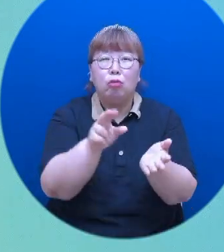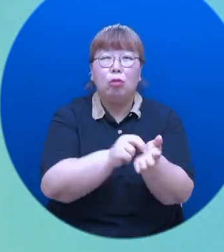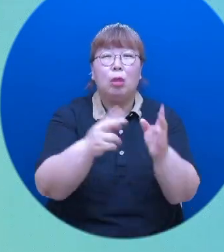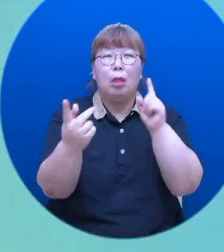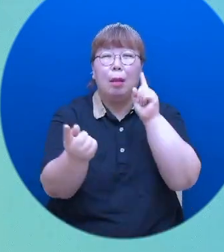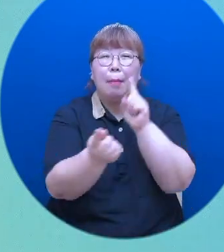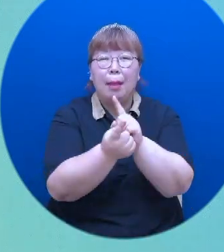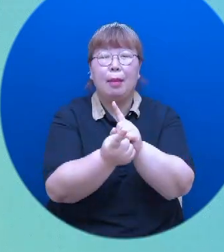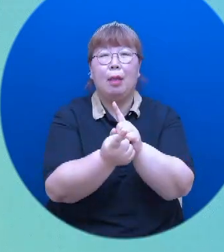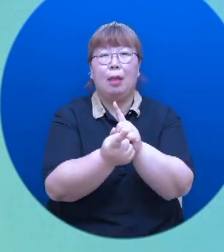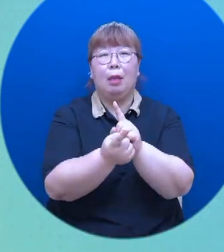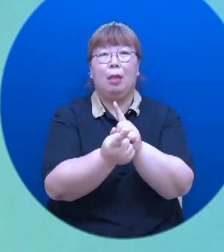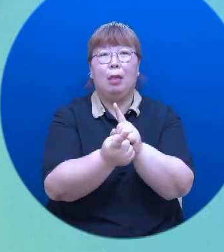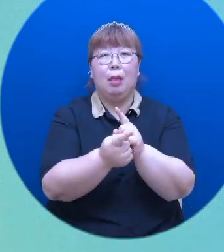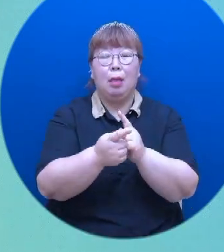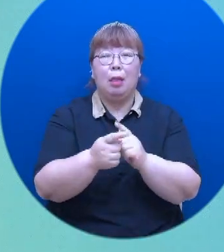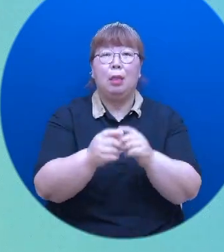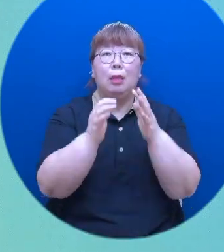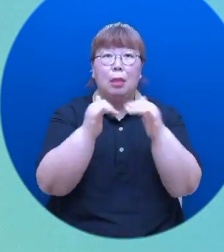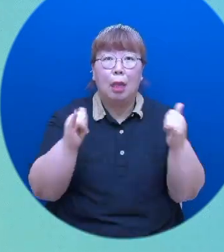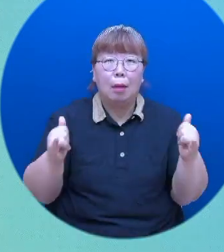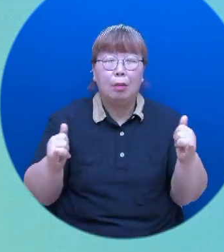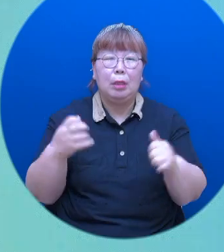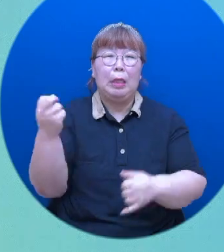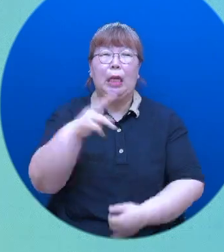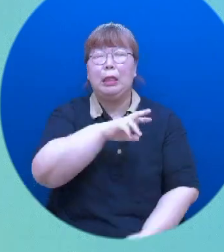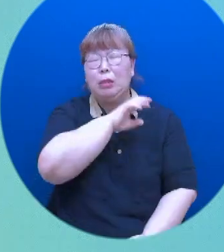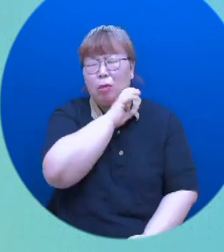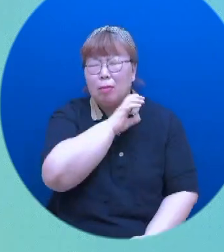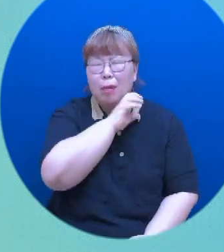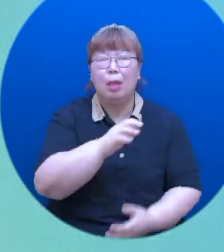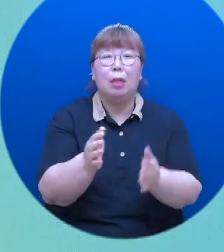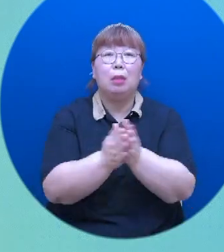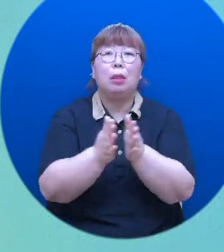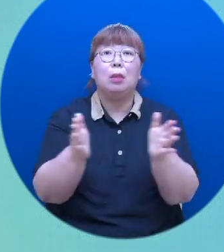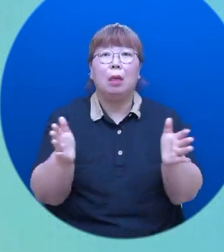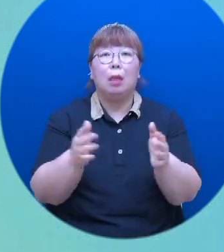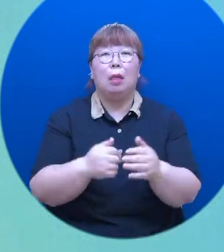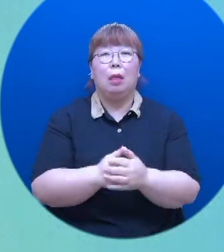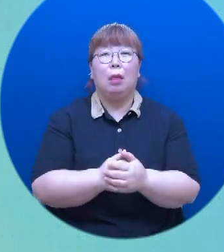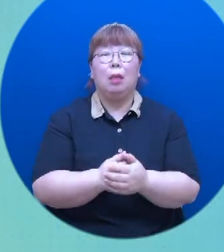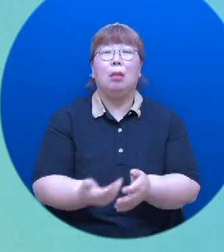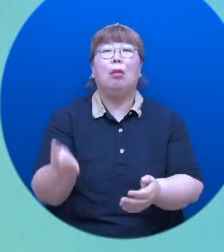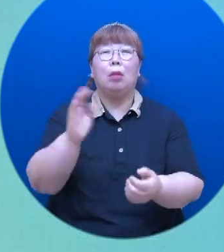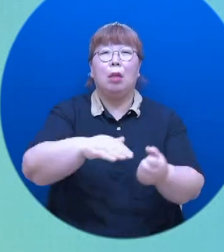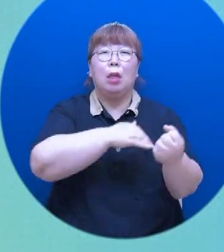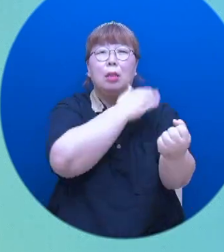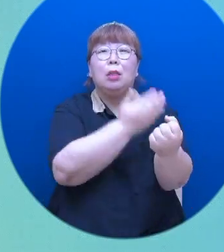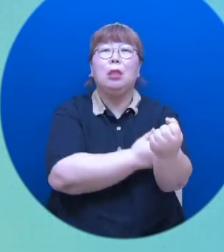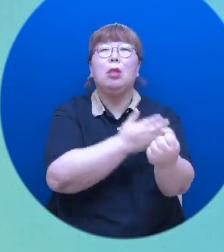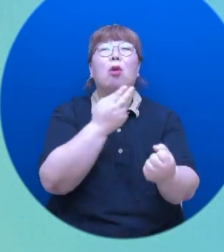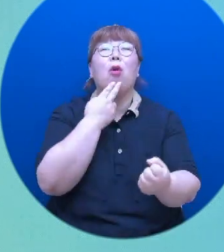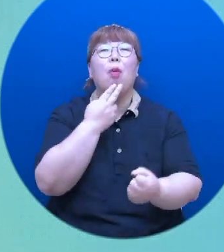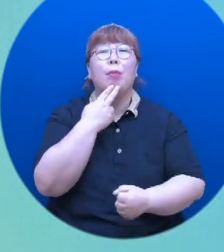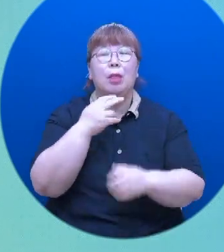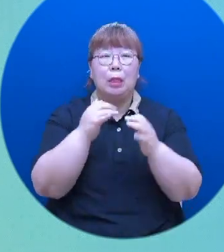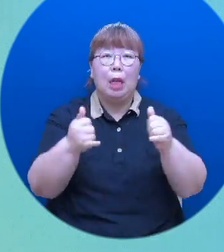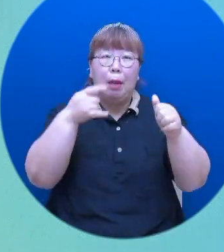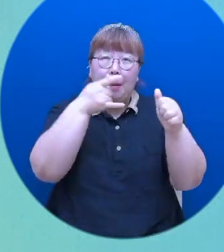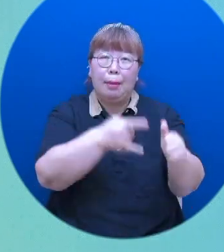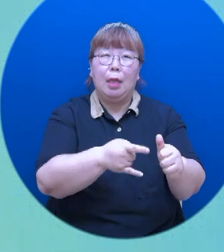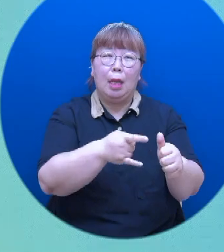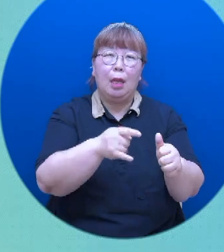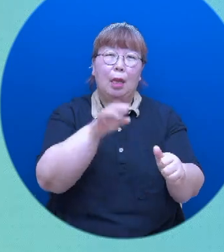어떻게? 다시금 원망하죠. 하지만 실력 없는 그들에게